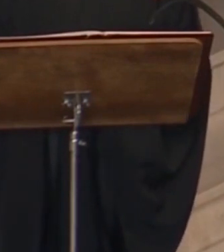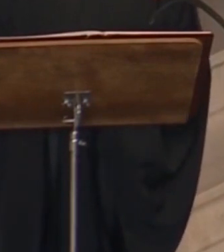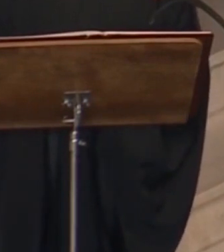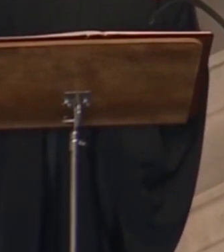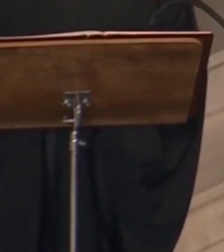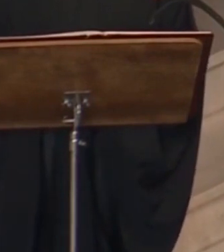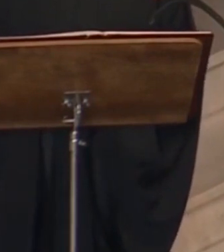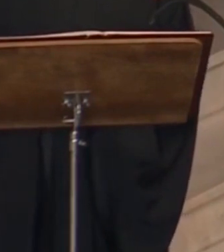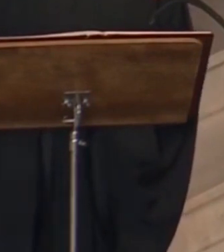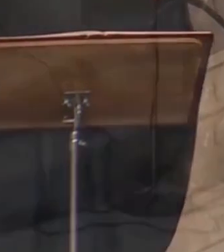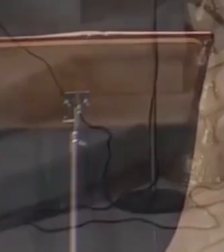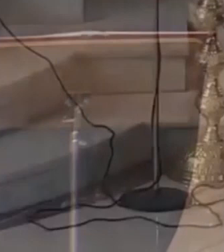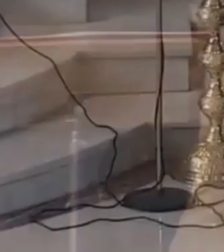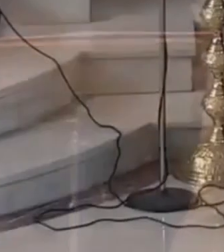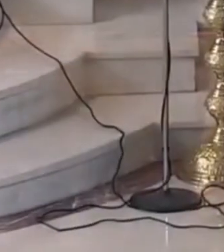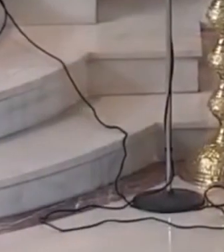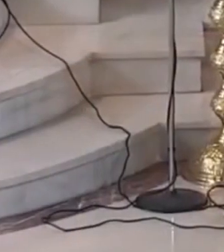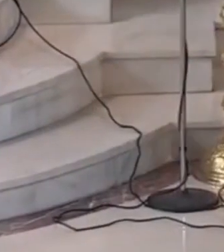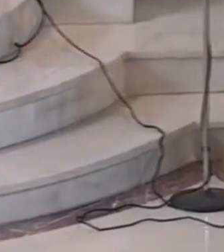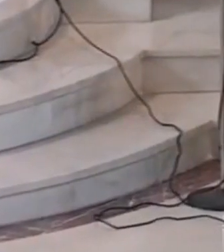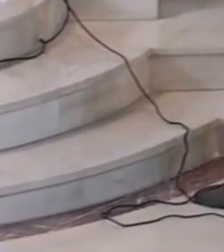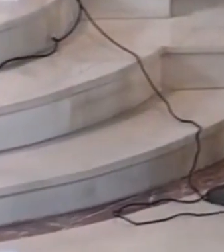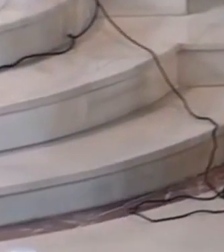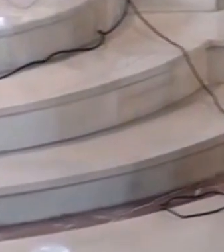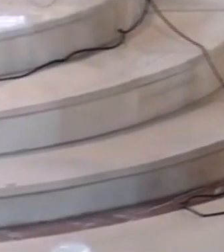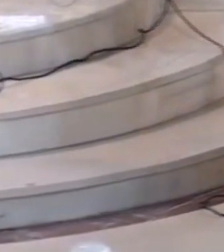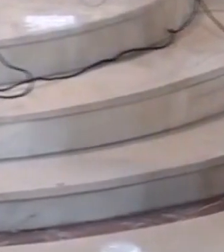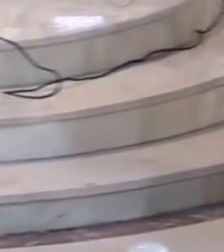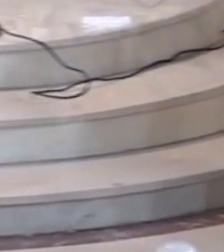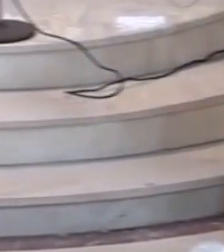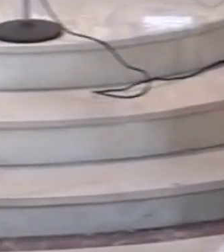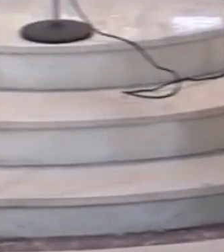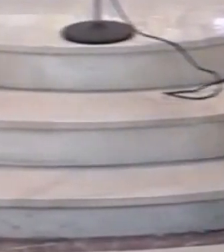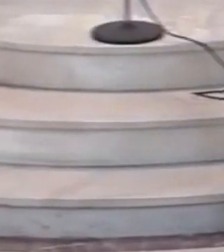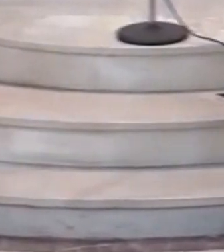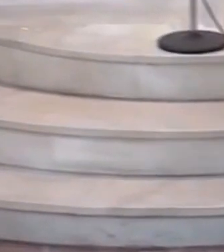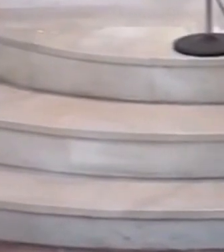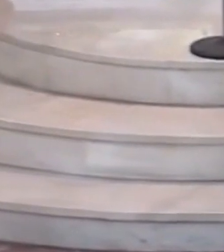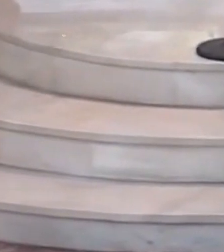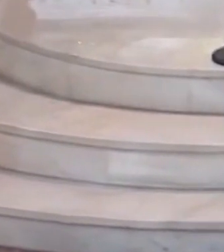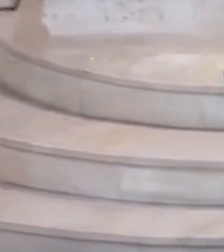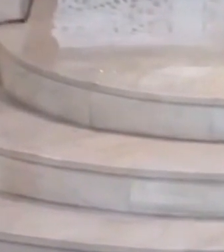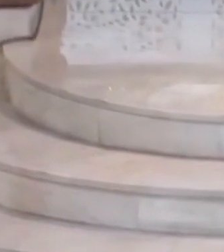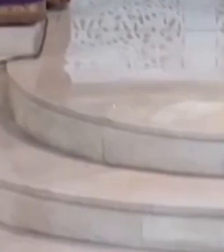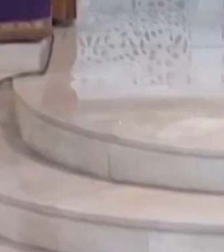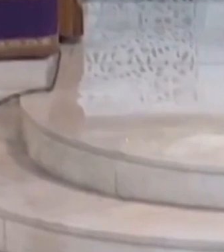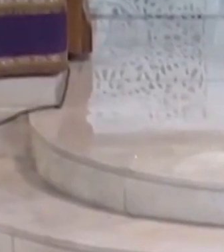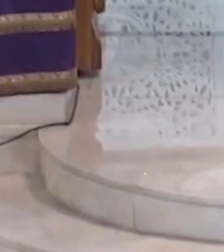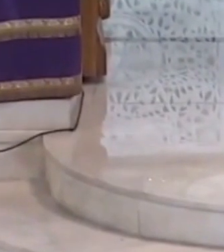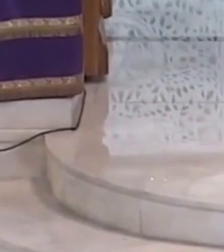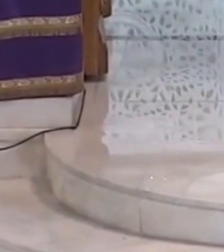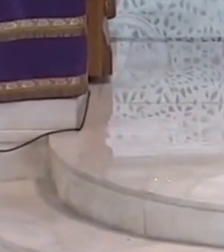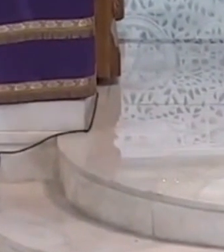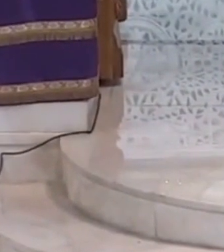νυχτή εναντίον σου. Εισελθέ των απειών σου η προσευχήν μου, κλείνω το ου σου εις την δέησή μου. Ευλόγη η ψυχή μου των Κύριων